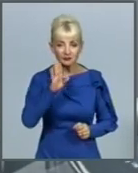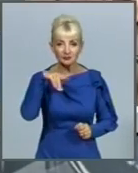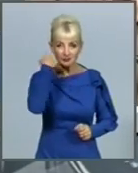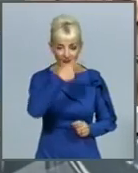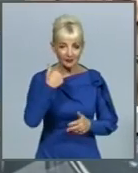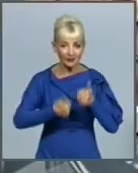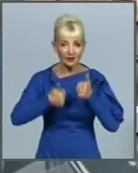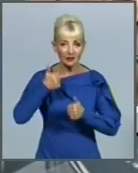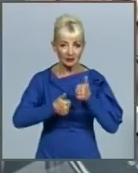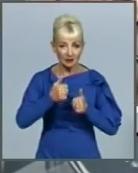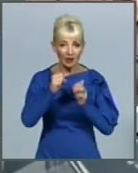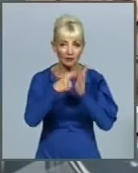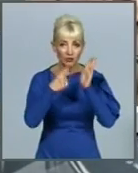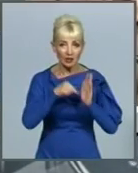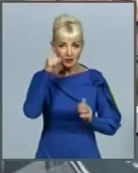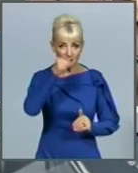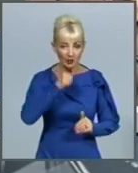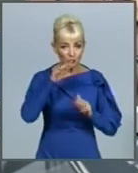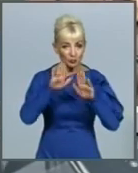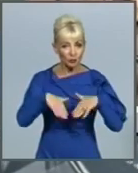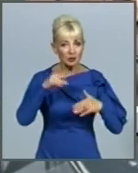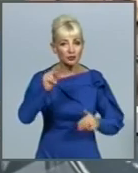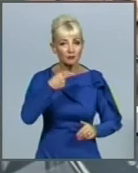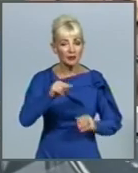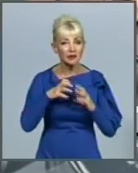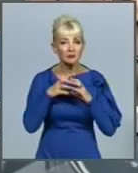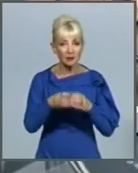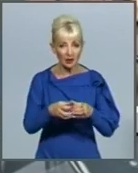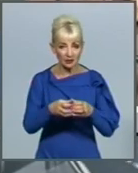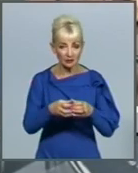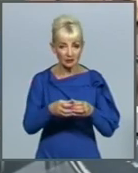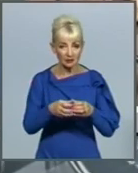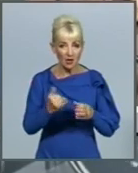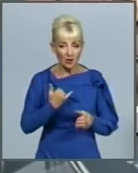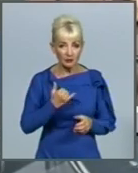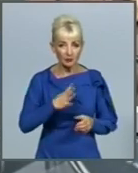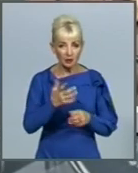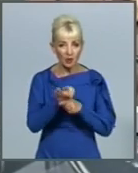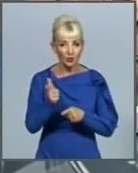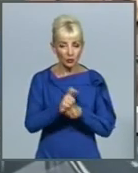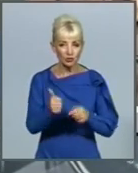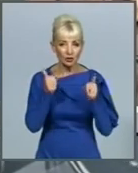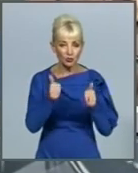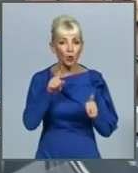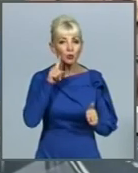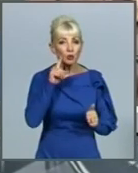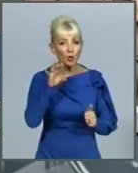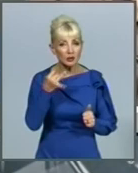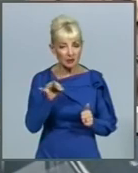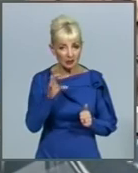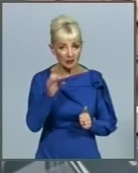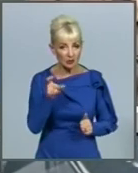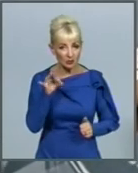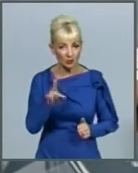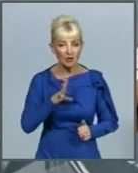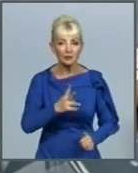личных соревнованиях в 2016 году после чемпионата мира у меня был очень хороший юниорский сезон. У меня было